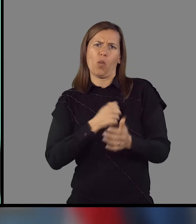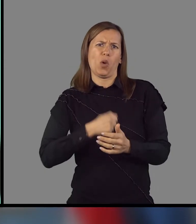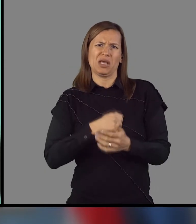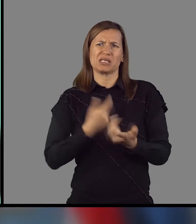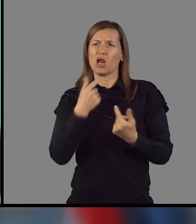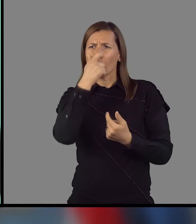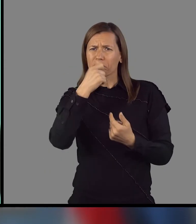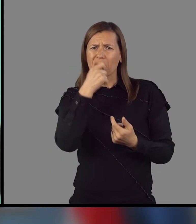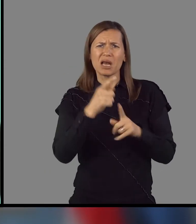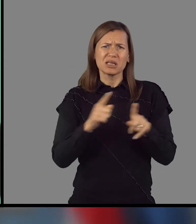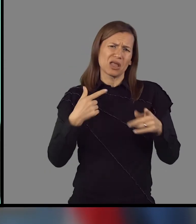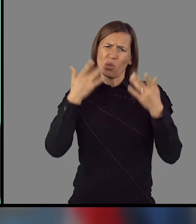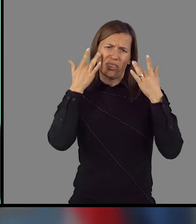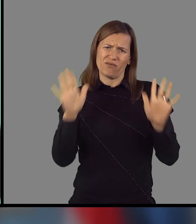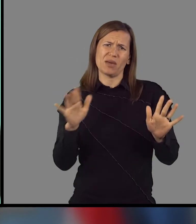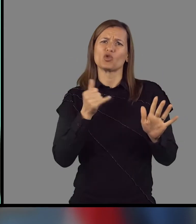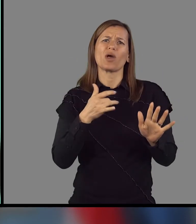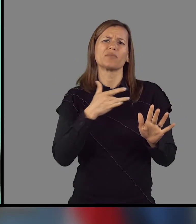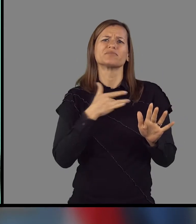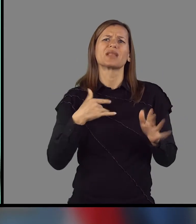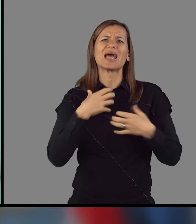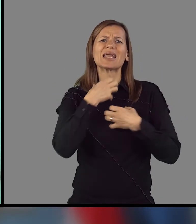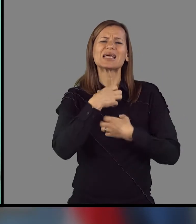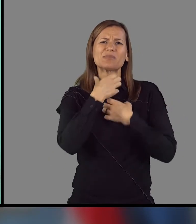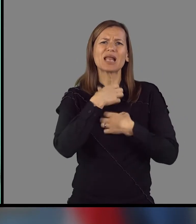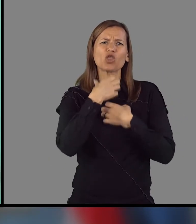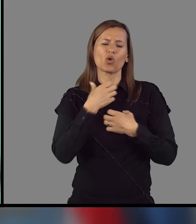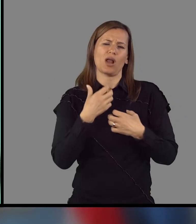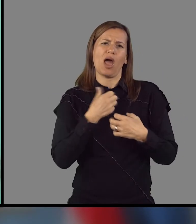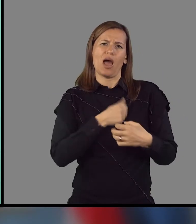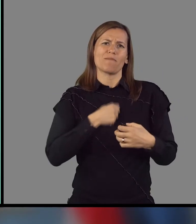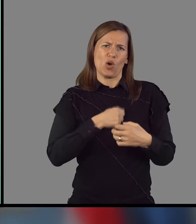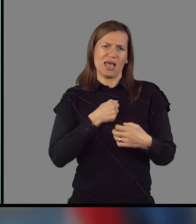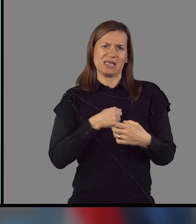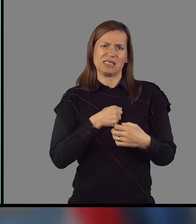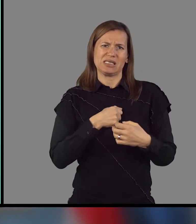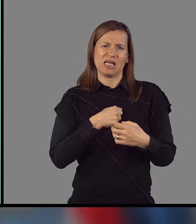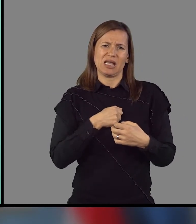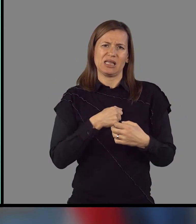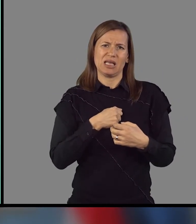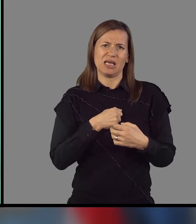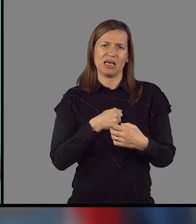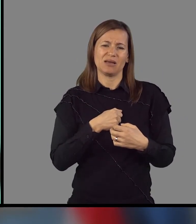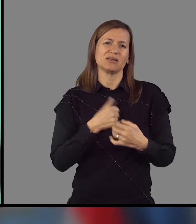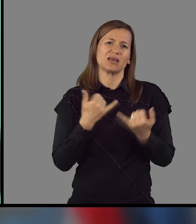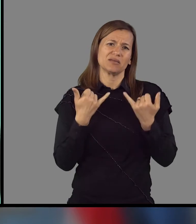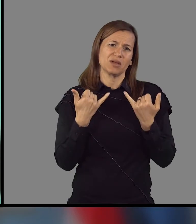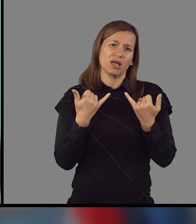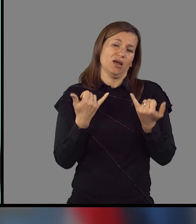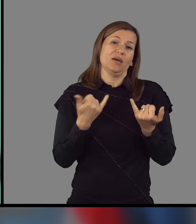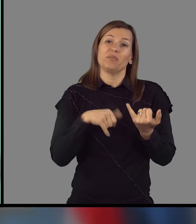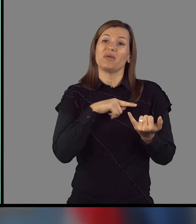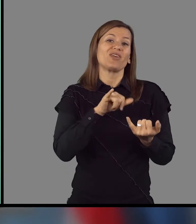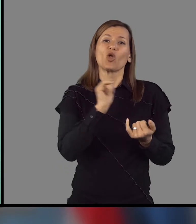ne vem, mislim. To je pravzaprav respiratorna okužba, to se pravi, lahko imaš, mi smatramo, kot dajemo navodila zdaj